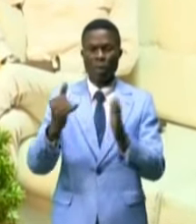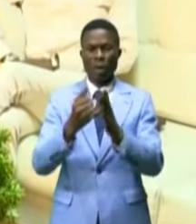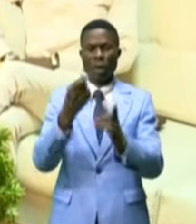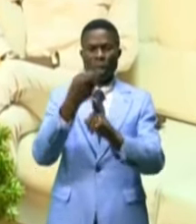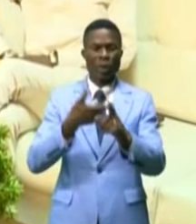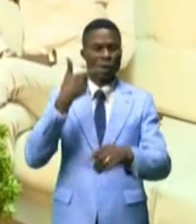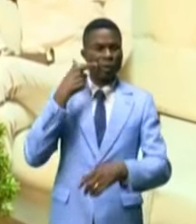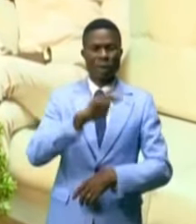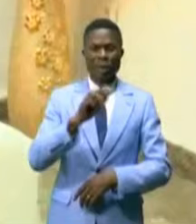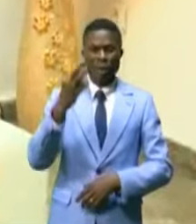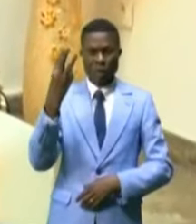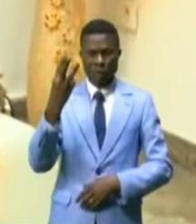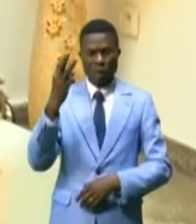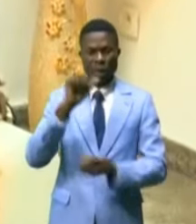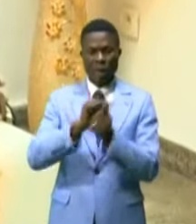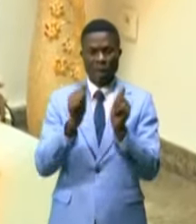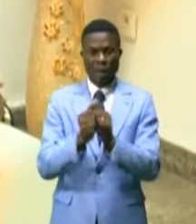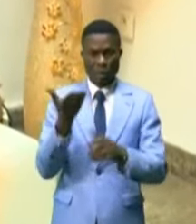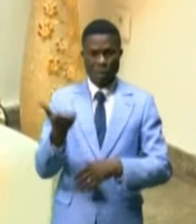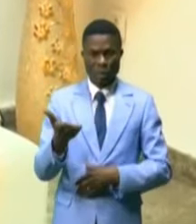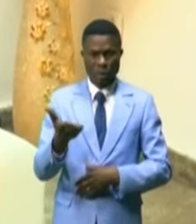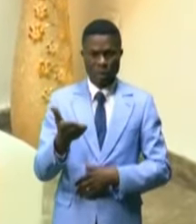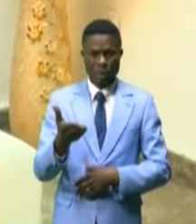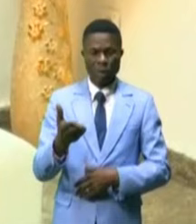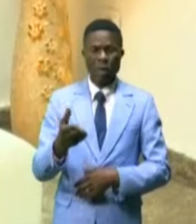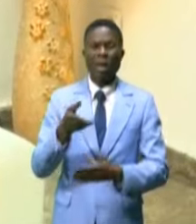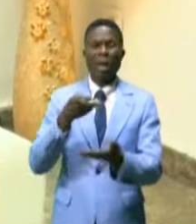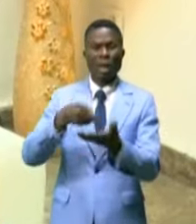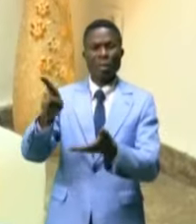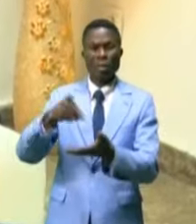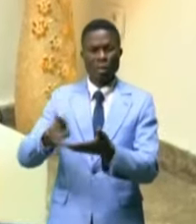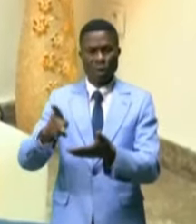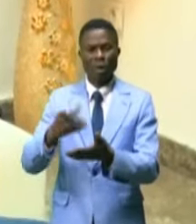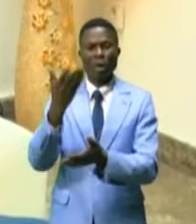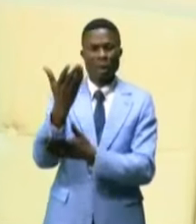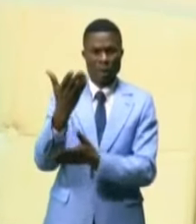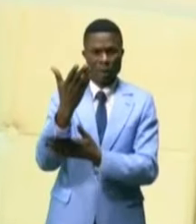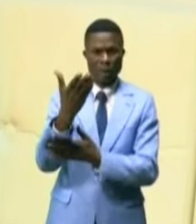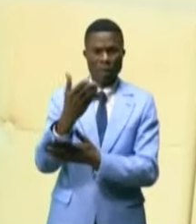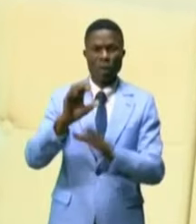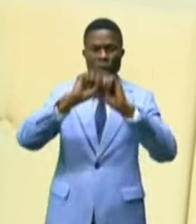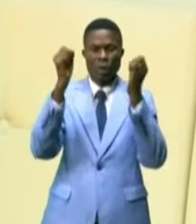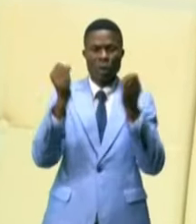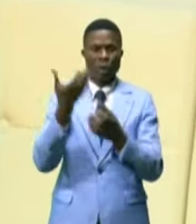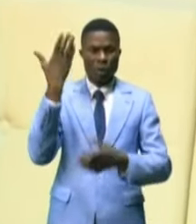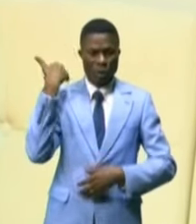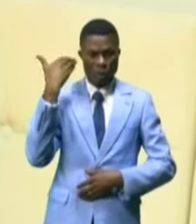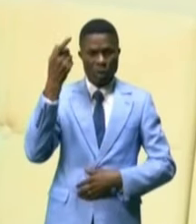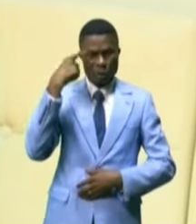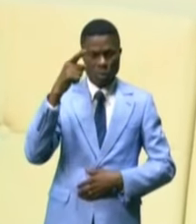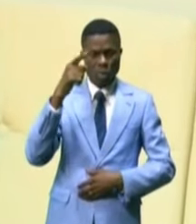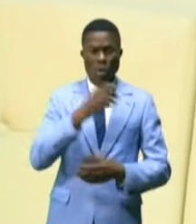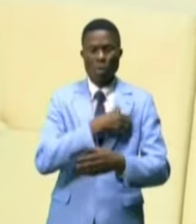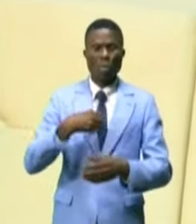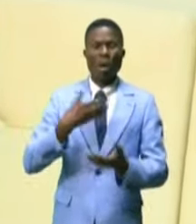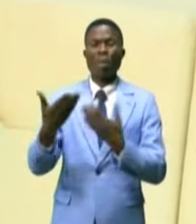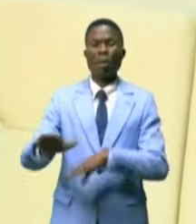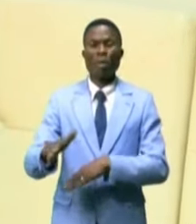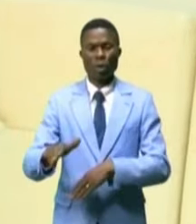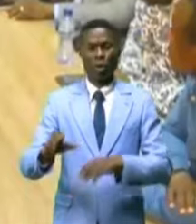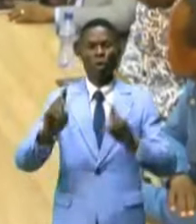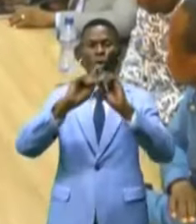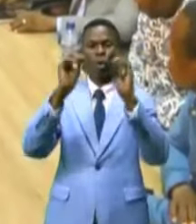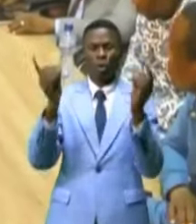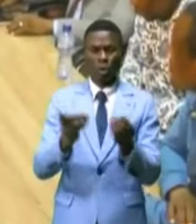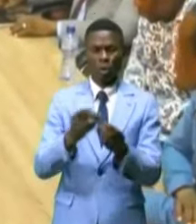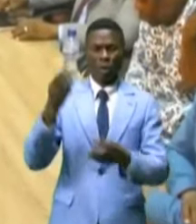2023, dans les mêmes circonstances. Des dommages avaient été demandés à la régie des eaux pour ces décès. Aujourd'hui, la délégation